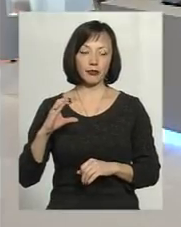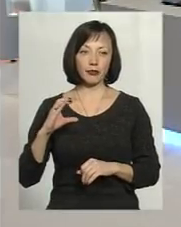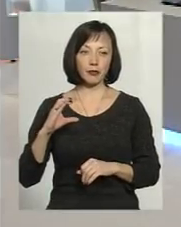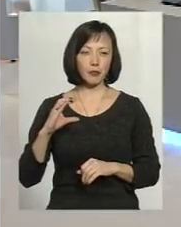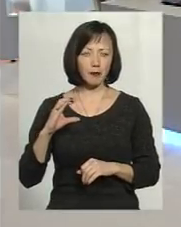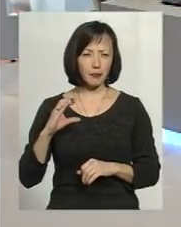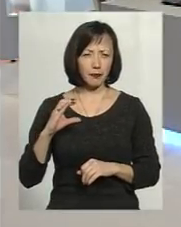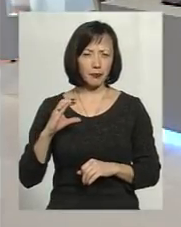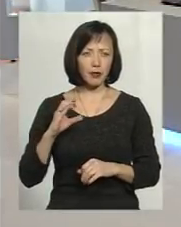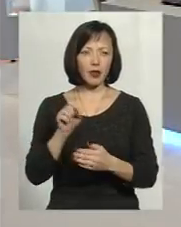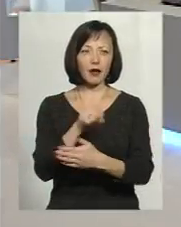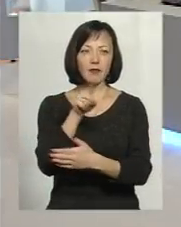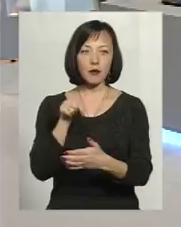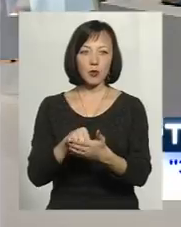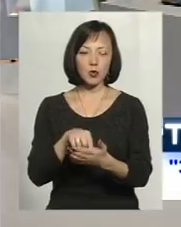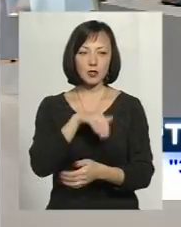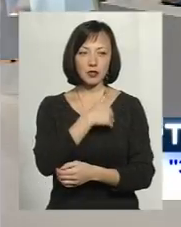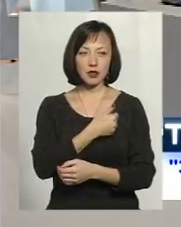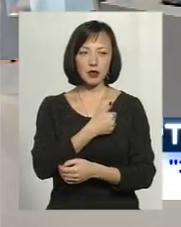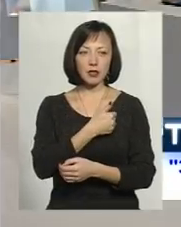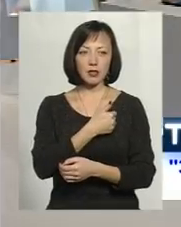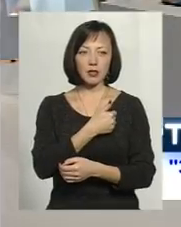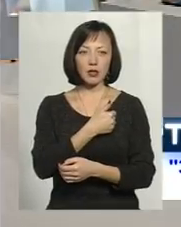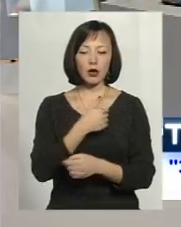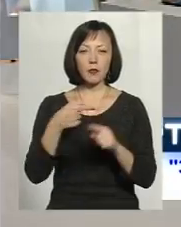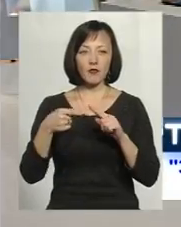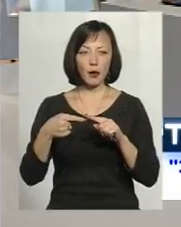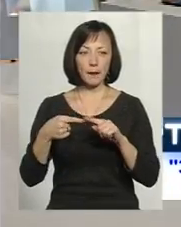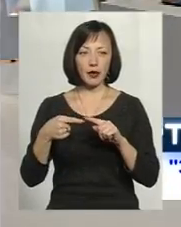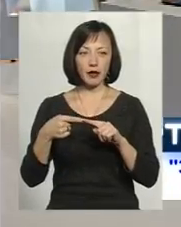говоріть, ми вас чуємо. Я хочу задати такий вопрос. Во-первых, то, що